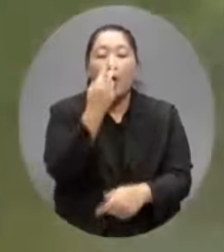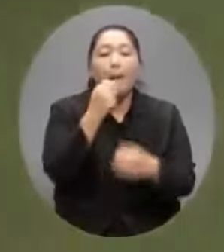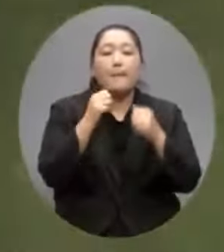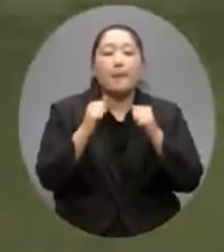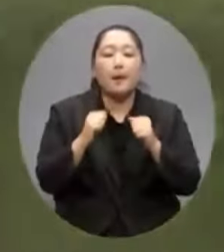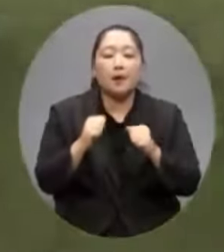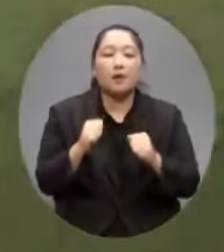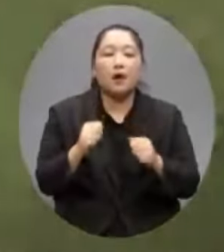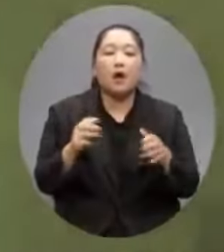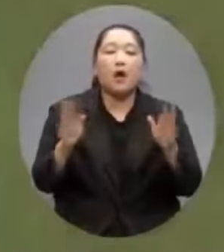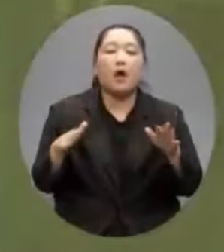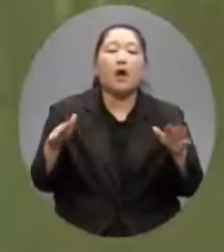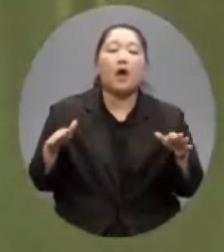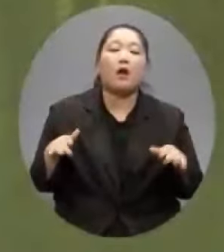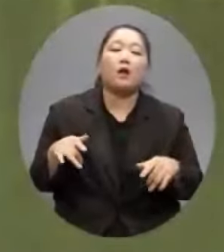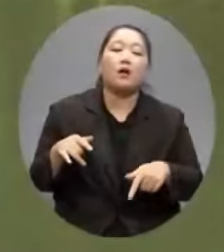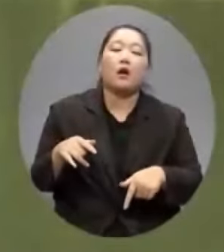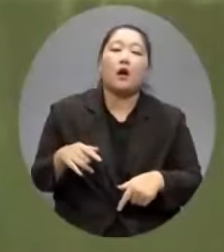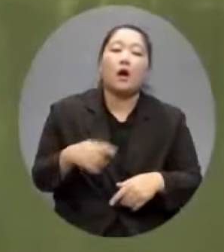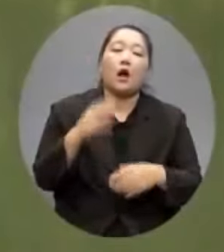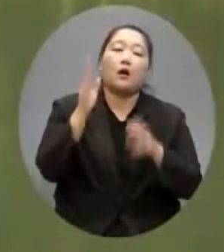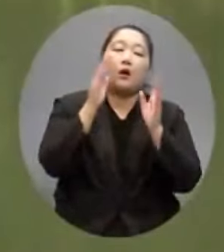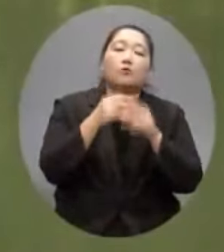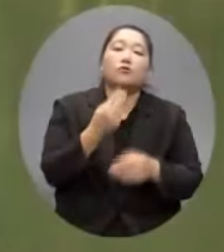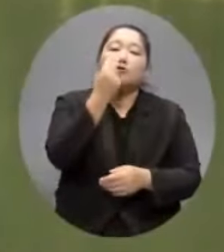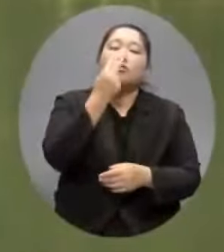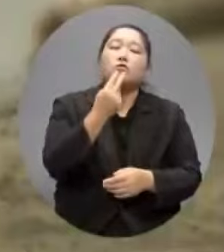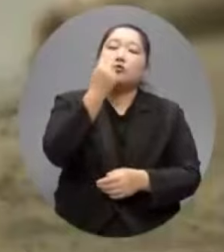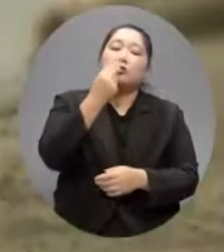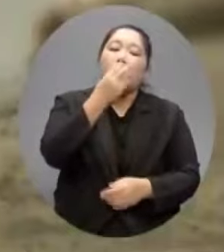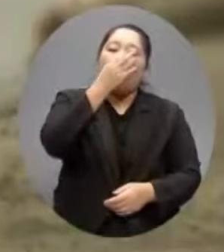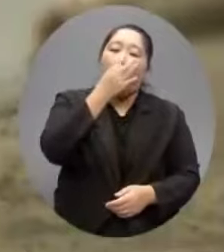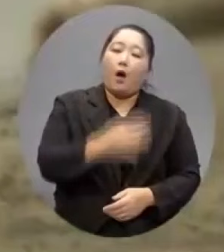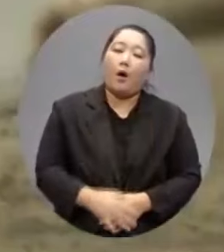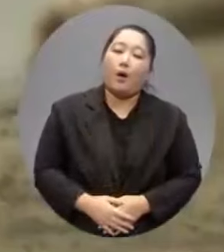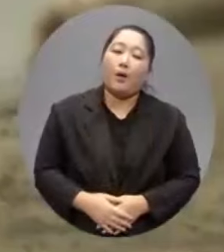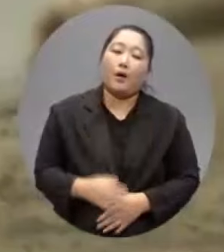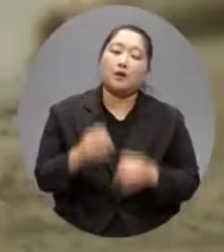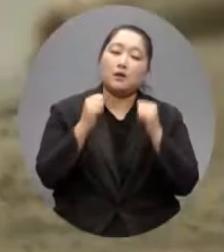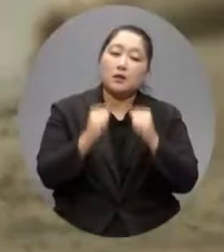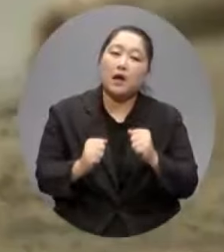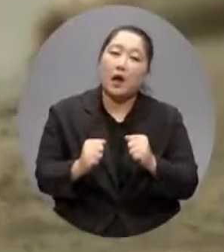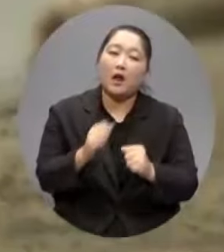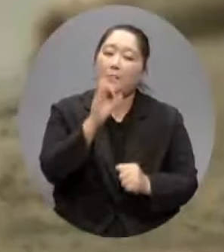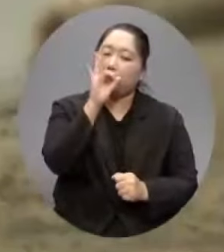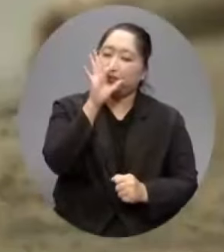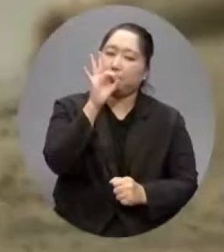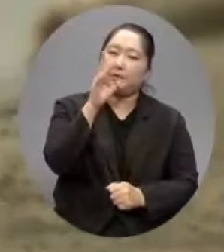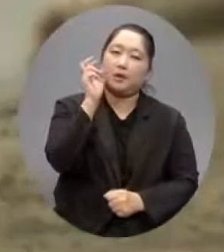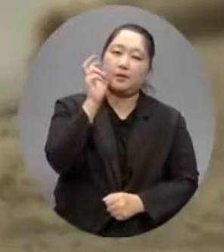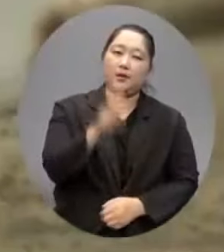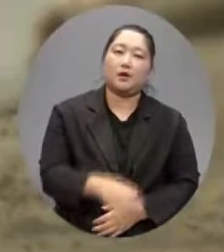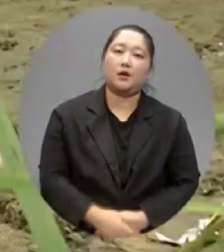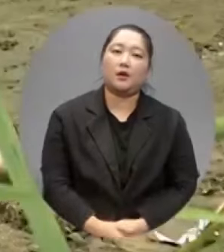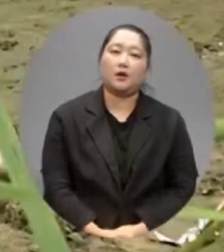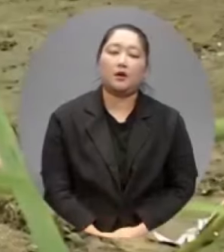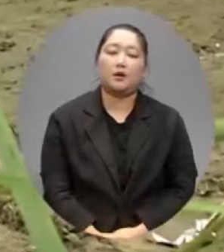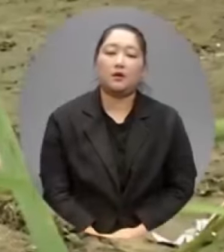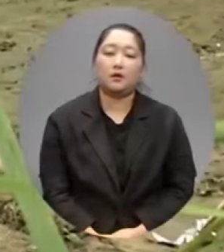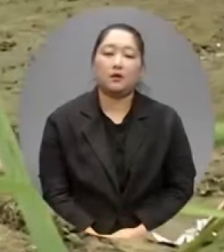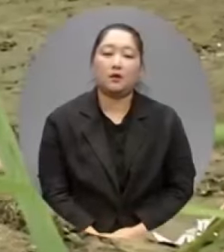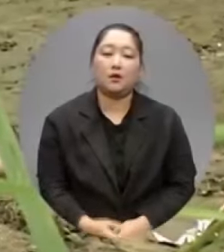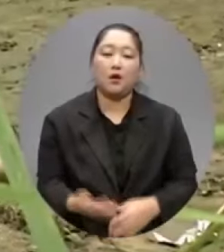물고기는 지느러미를 움직여보고 아가미로 힘겹게 숨을 쉬어보지만 살아날 가능성은 없어 보입니다.